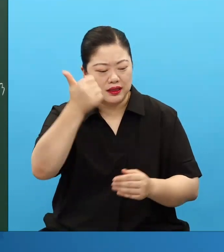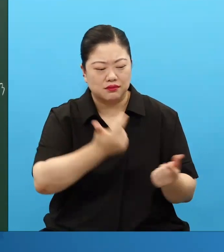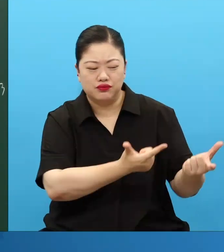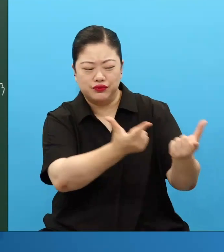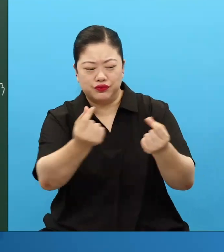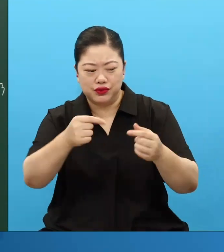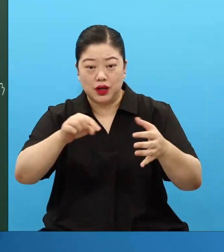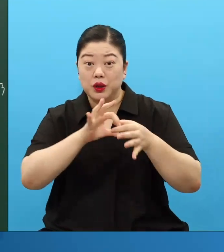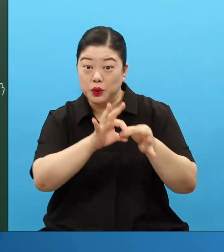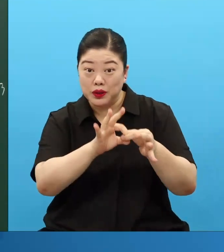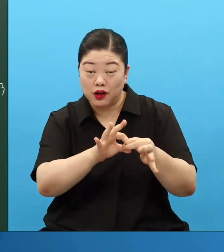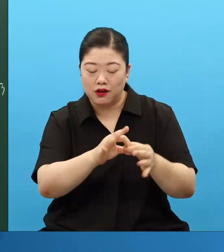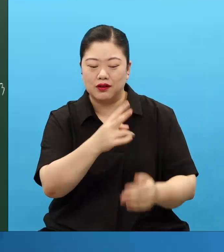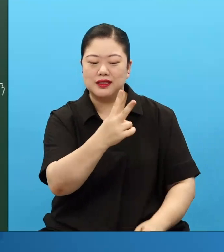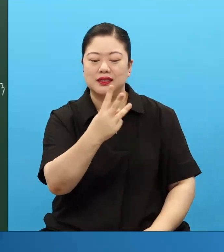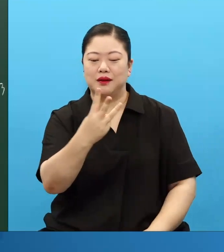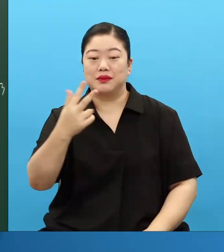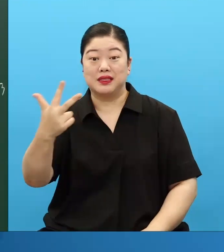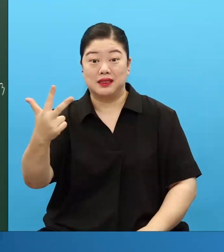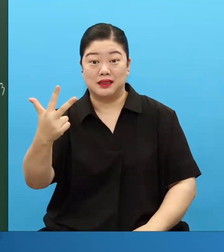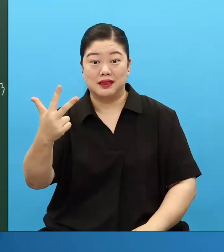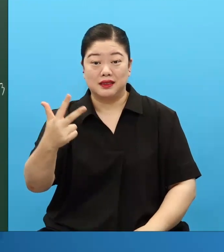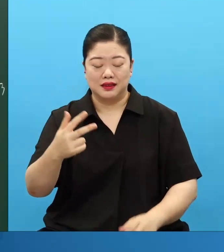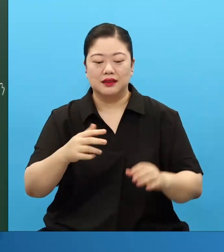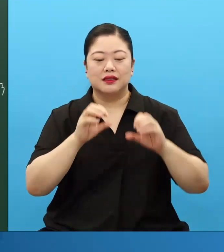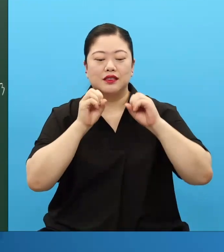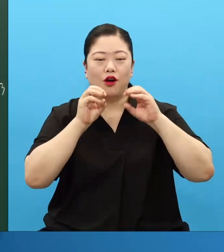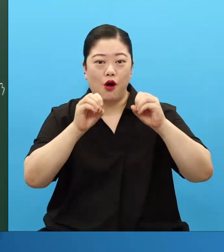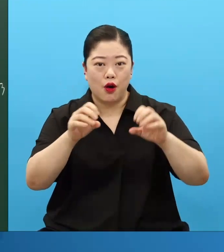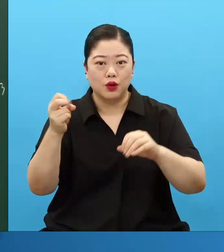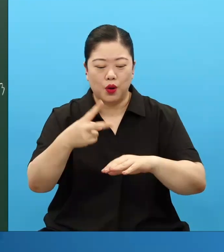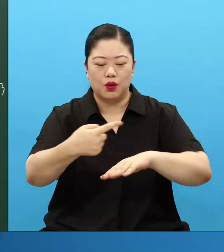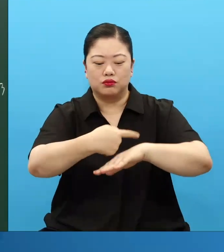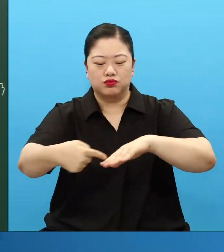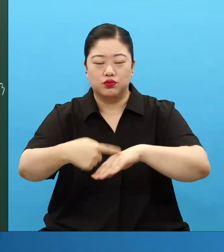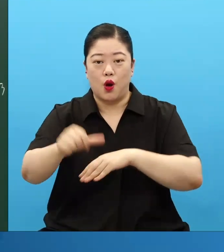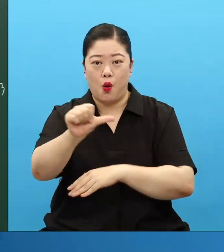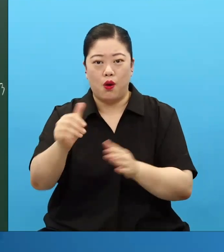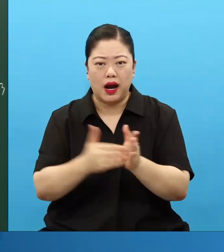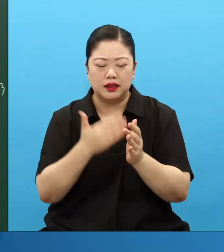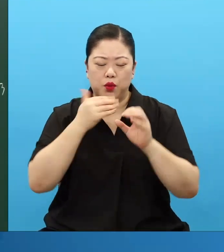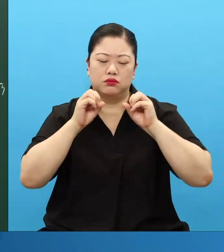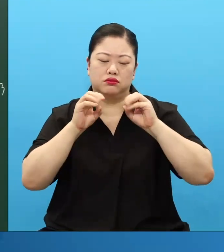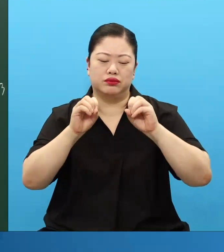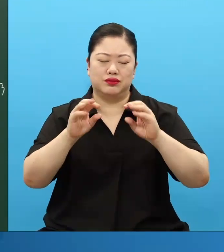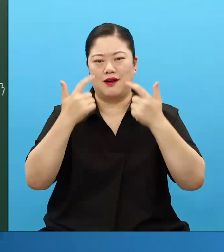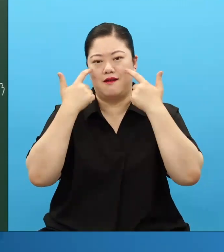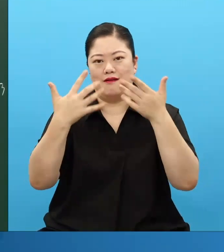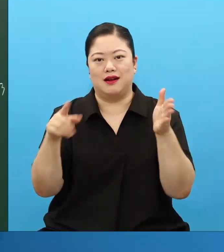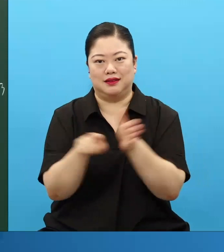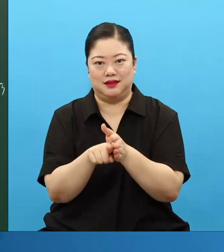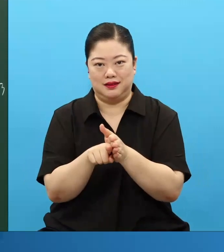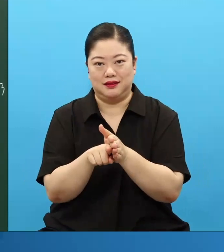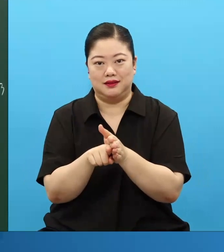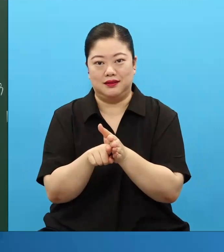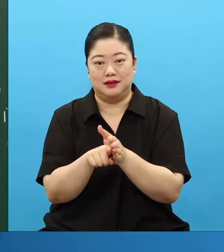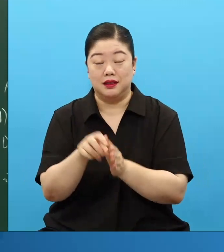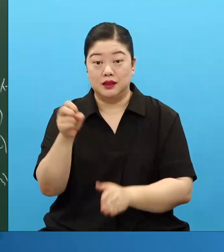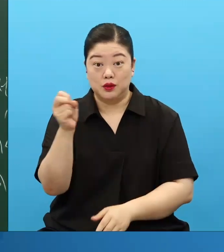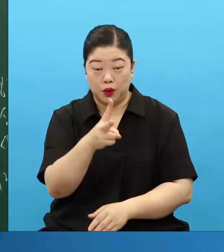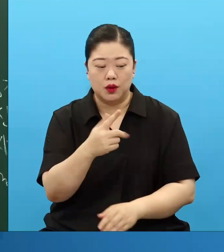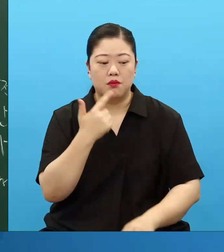Absolutely, 자녀니까. you are not a child of the devil. You are a child of 내가 God. 마귀 자녀라 생각되면 당장 무당 찾아가서 굿하고 이래야 돼요. That if you 마귀 think that you're a child 자녀니까. of the devil, then you should go to